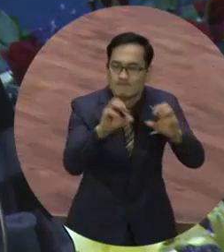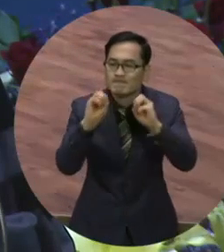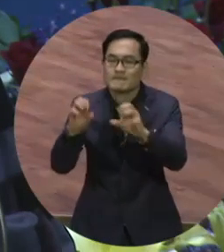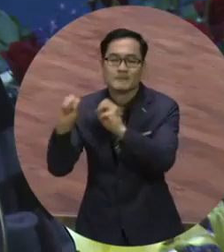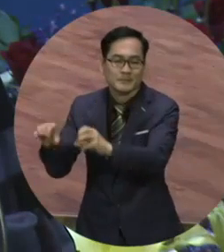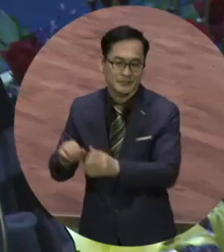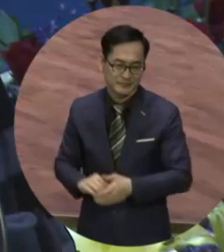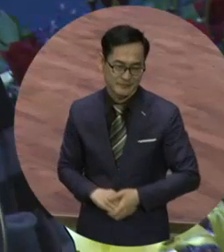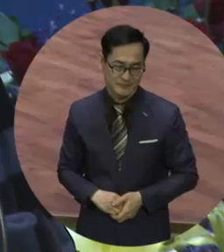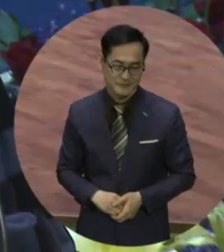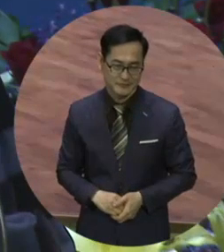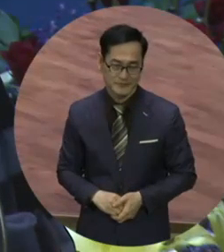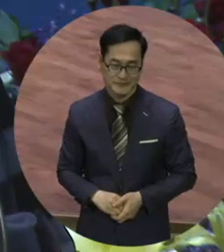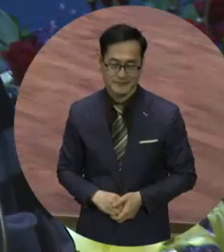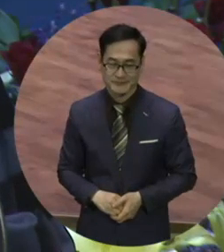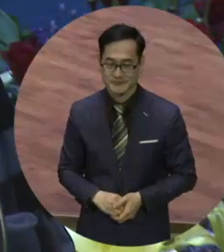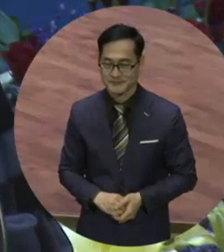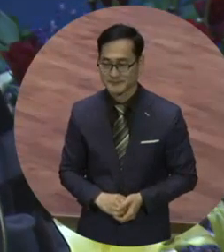삶이